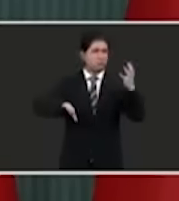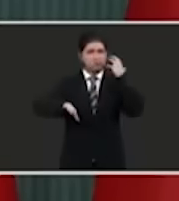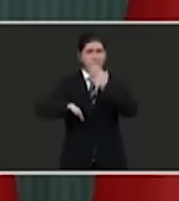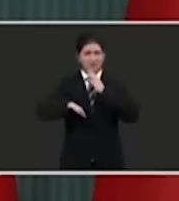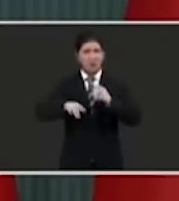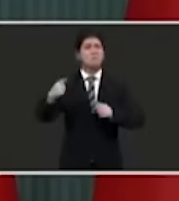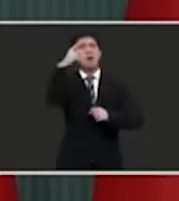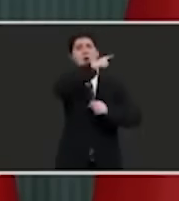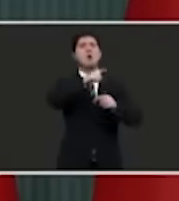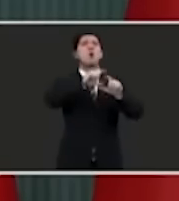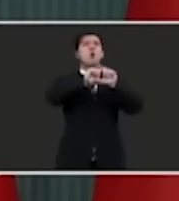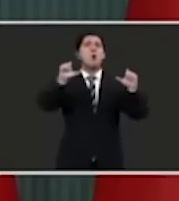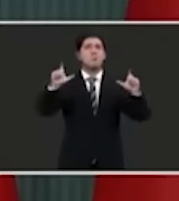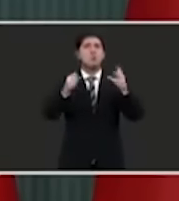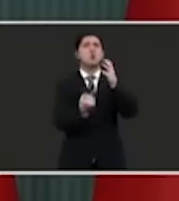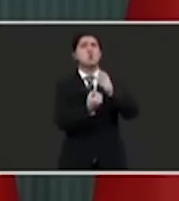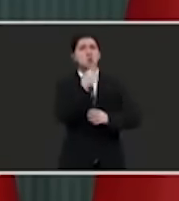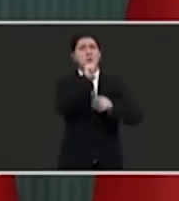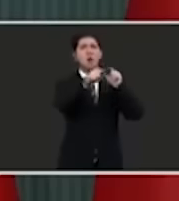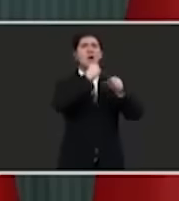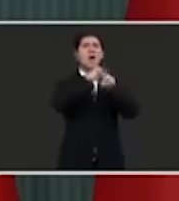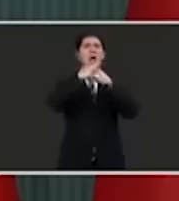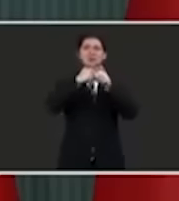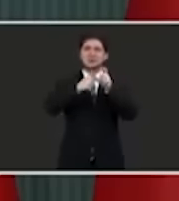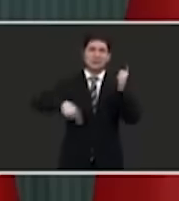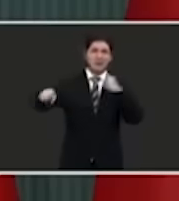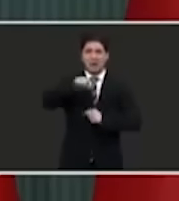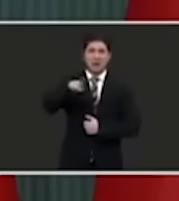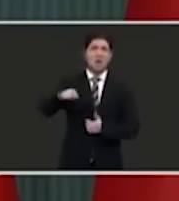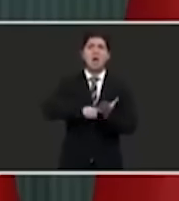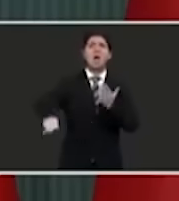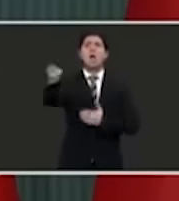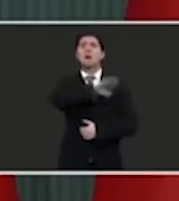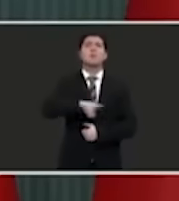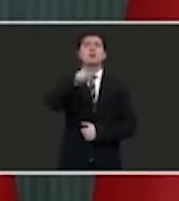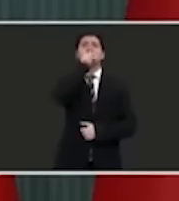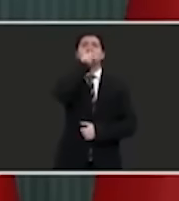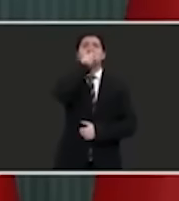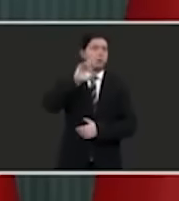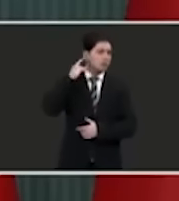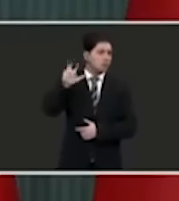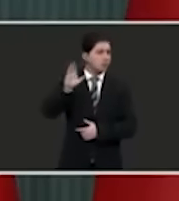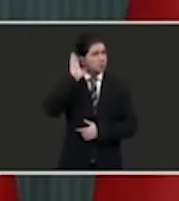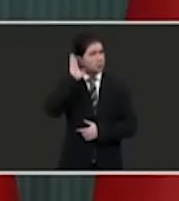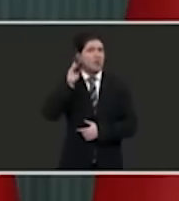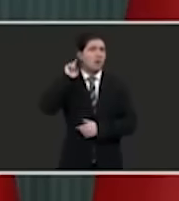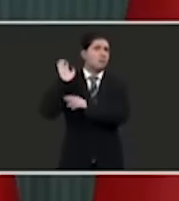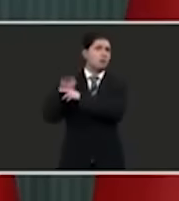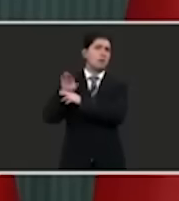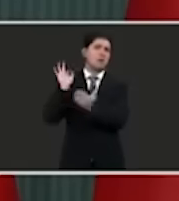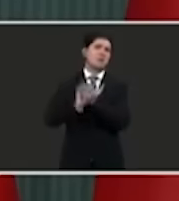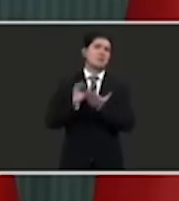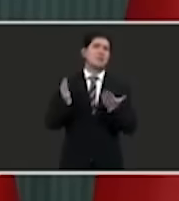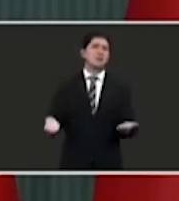ve kuruluşlar Gazze'den yükselen feryatlara kulaklarını tamamen tıkadılar.